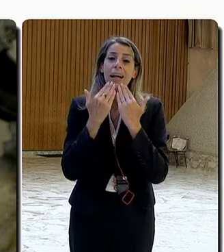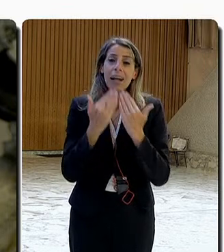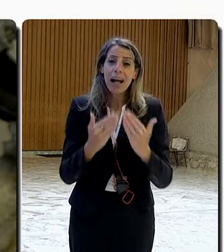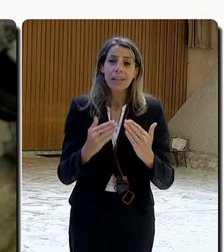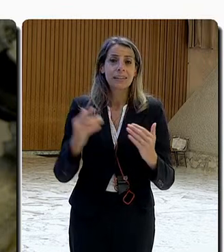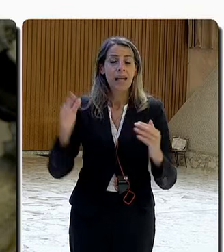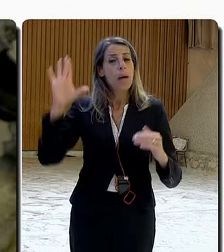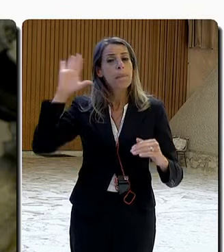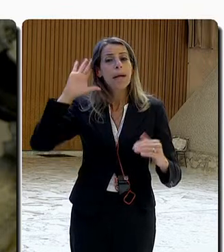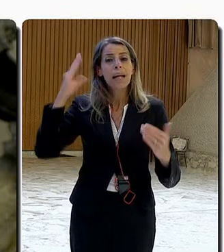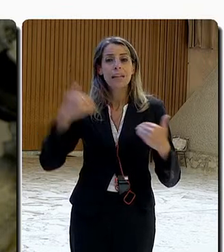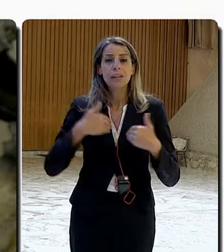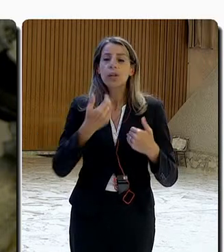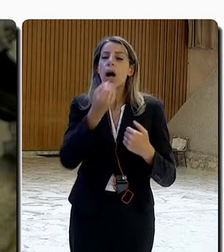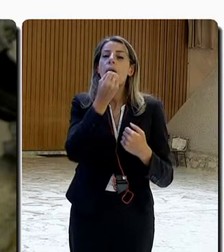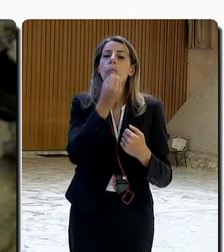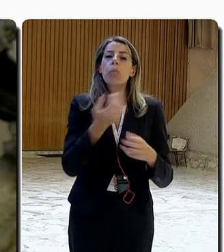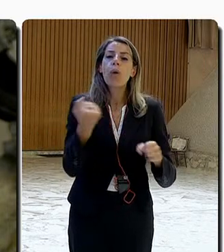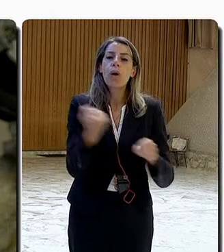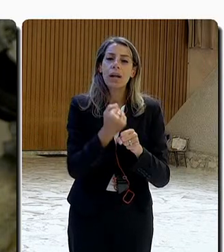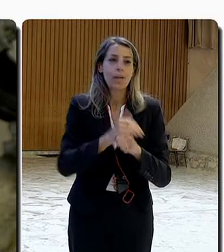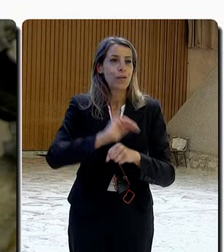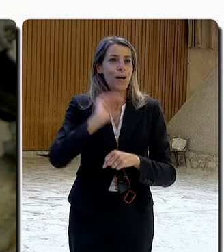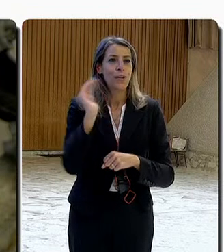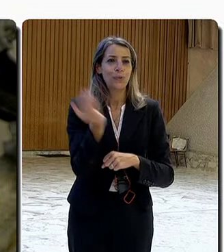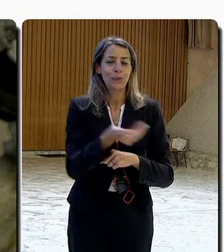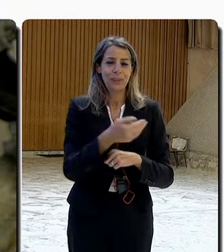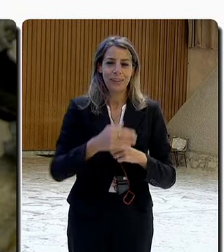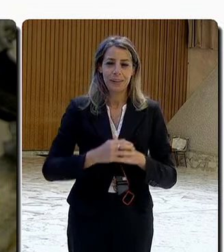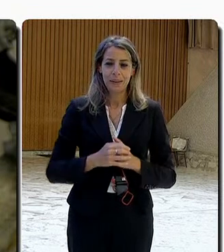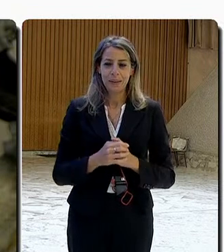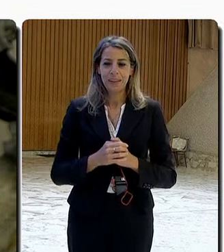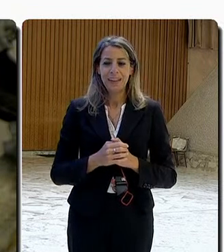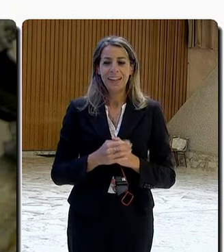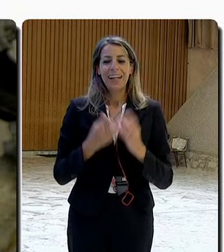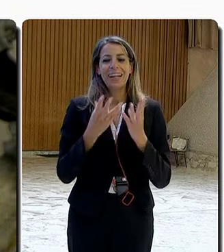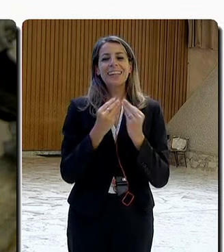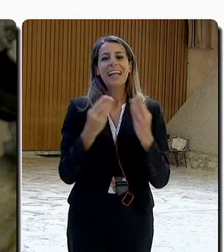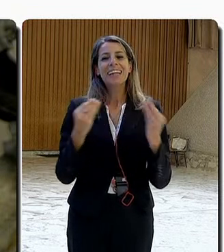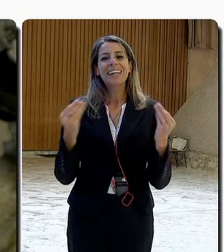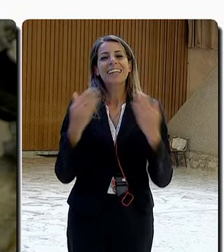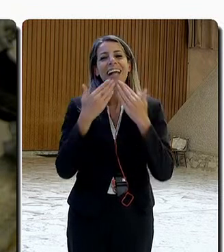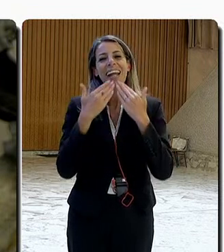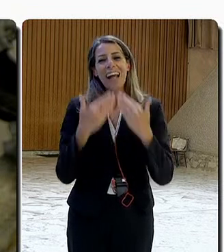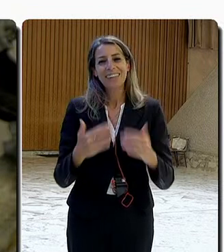l'ascolto e buon lavoro a tutti. Tante grazie.